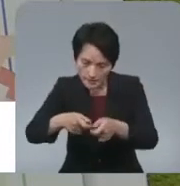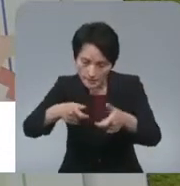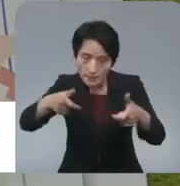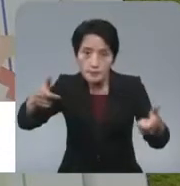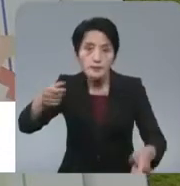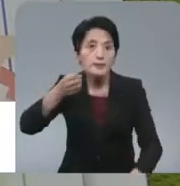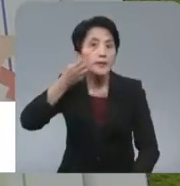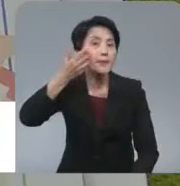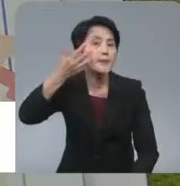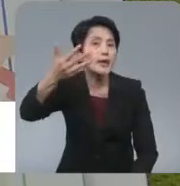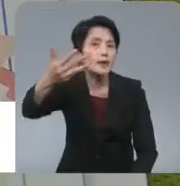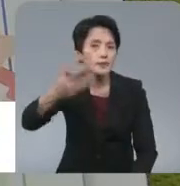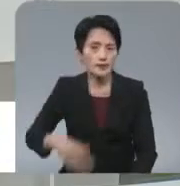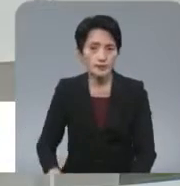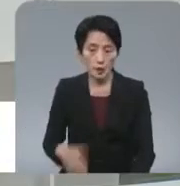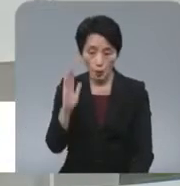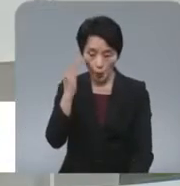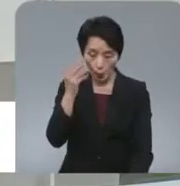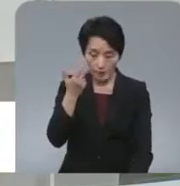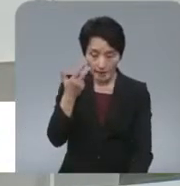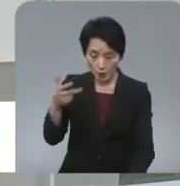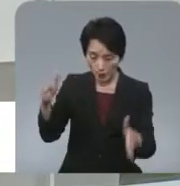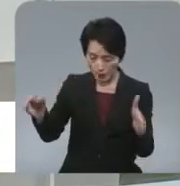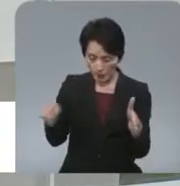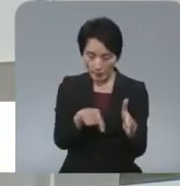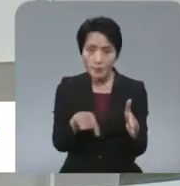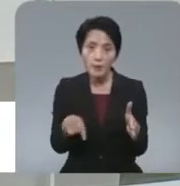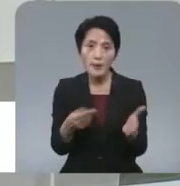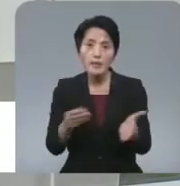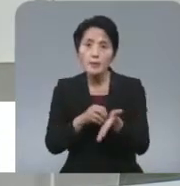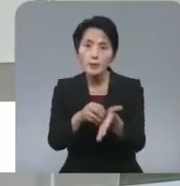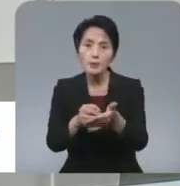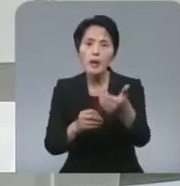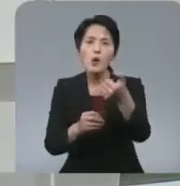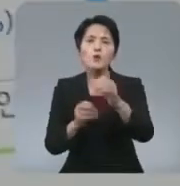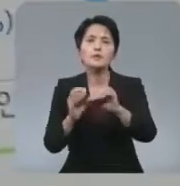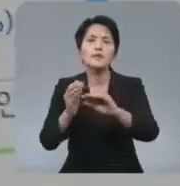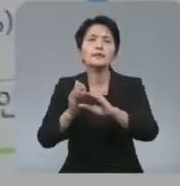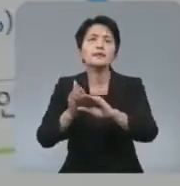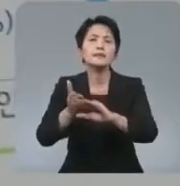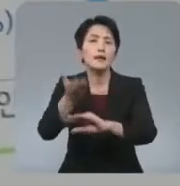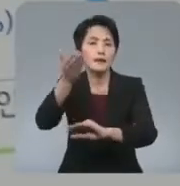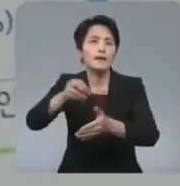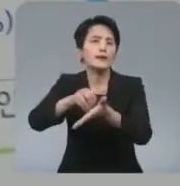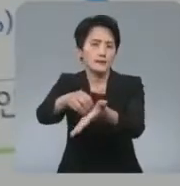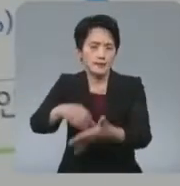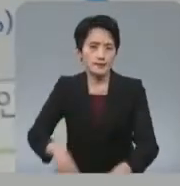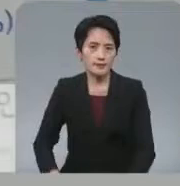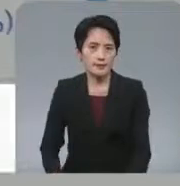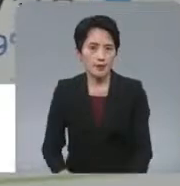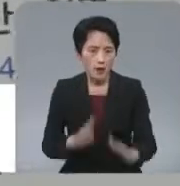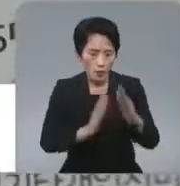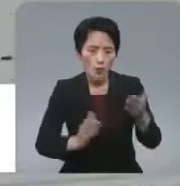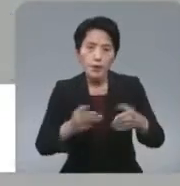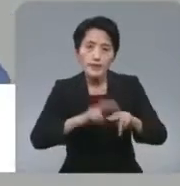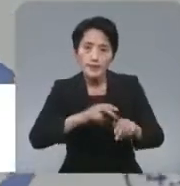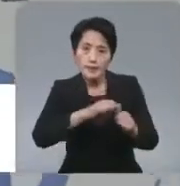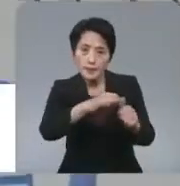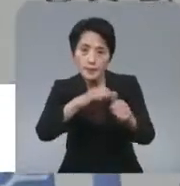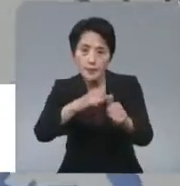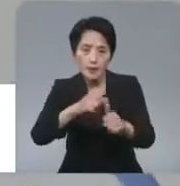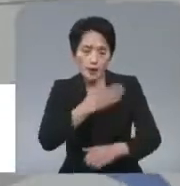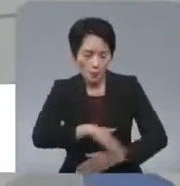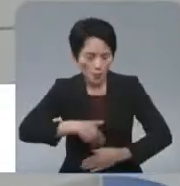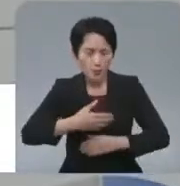le deuxième mois de suite selon les données de l'institut national des statistiques le chiffre a augmenté de 650